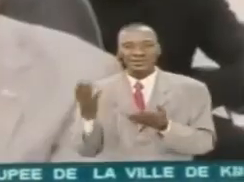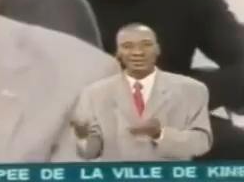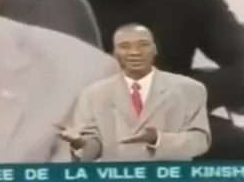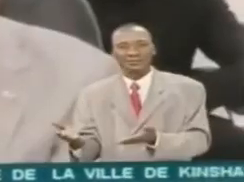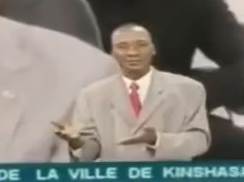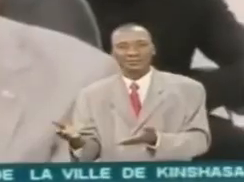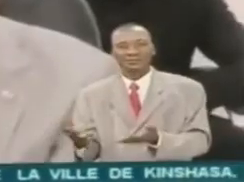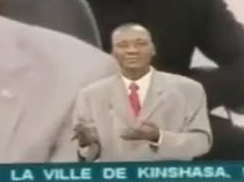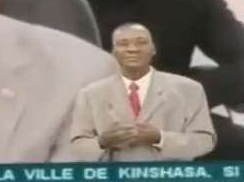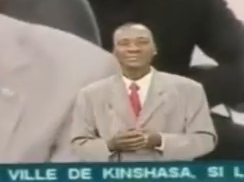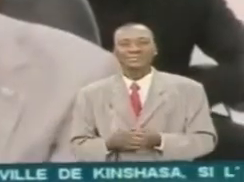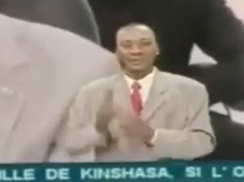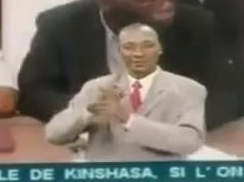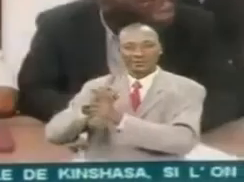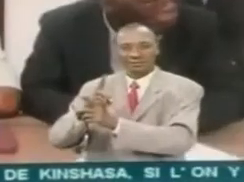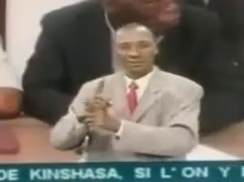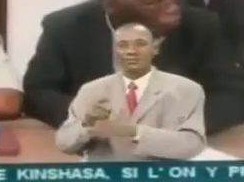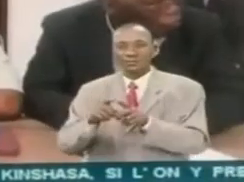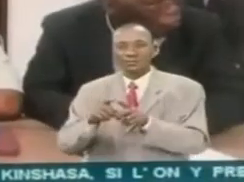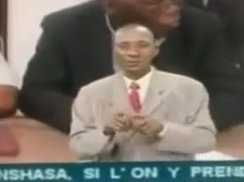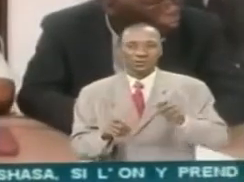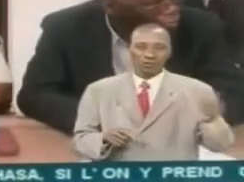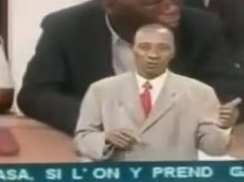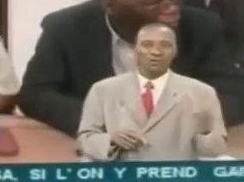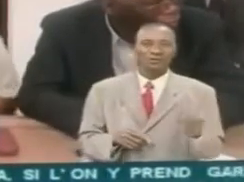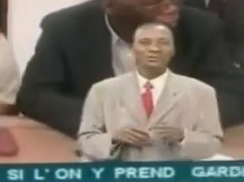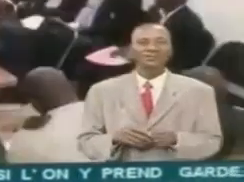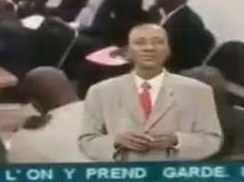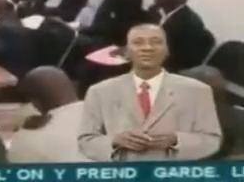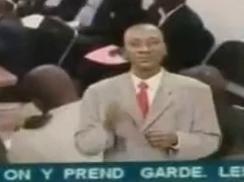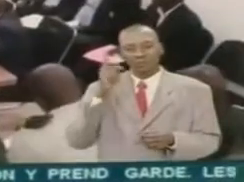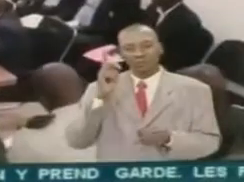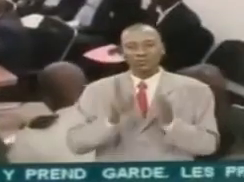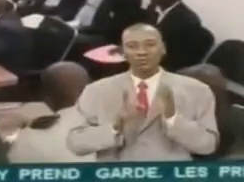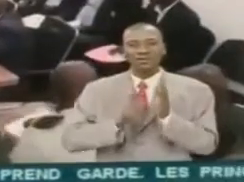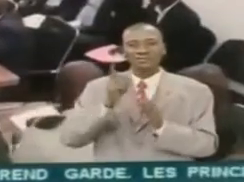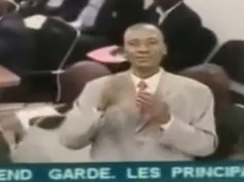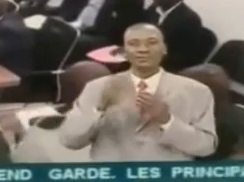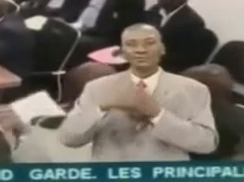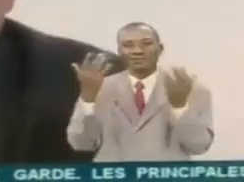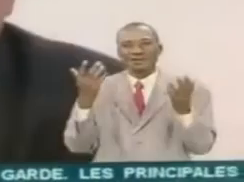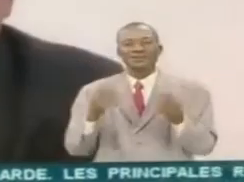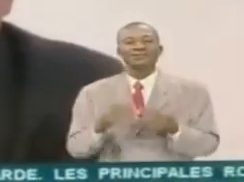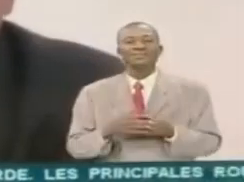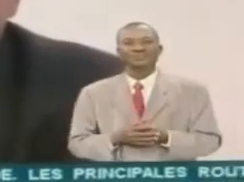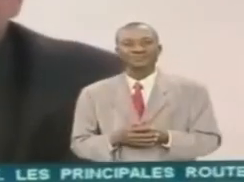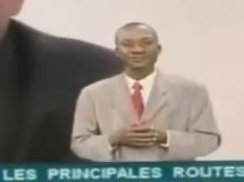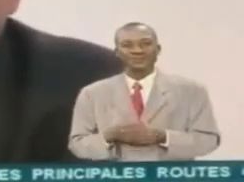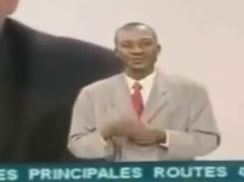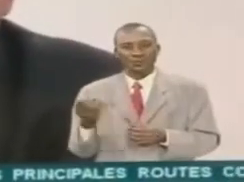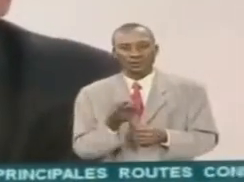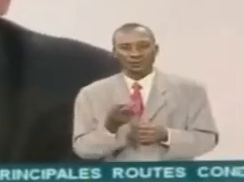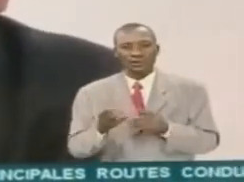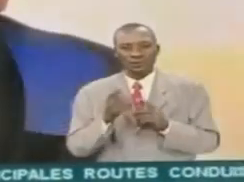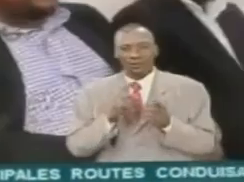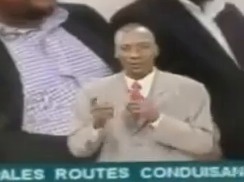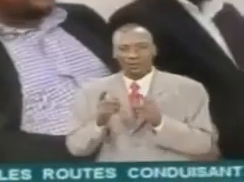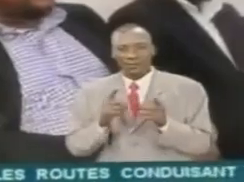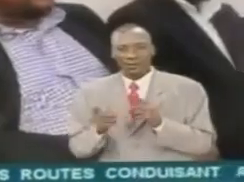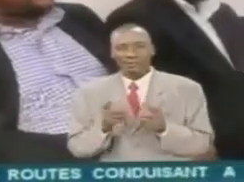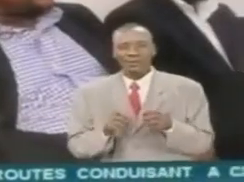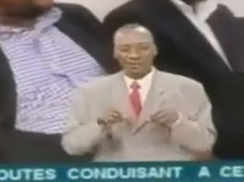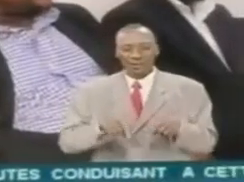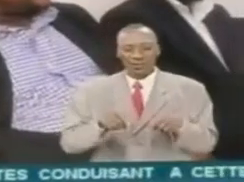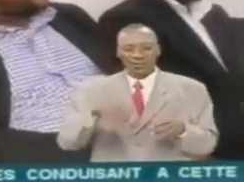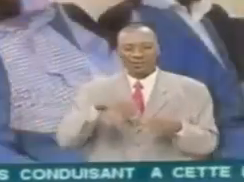et Crispin Atamata Bemugodi. Objectif: arrêter la spoliation et l'occupation illégale des camps militaires dans la ville de Kinshasa. Après